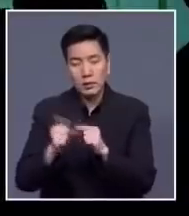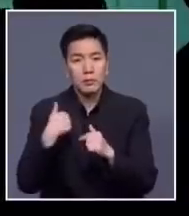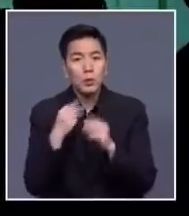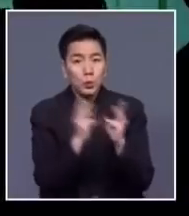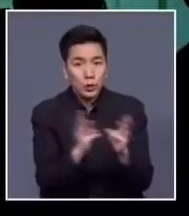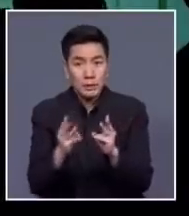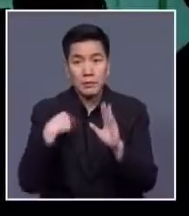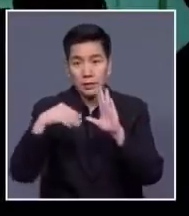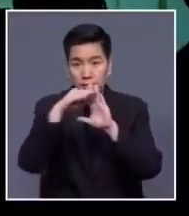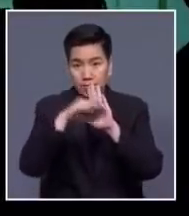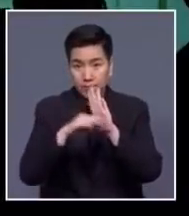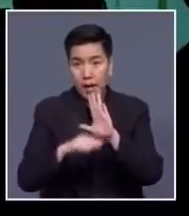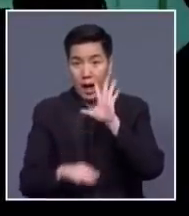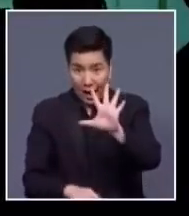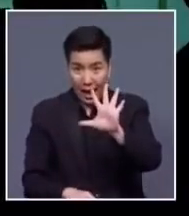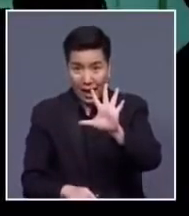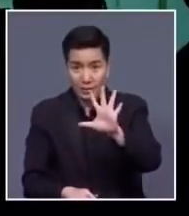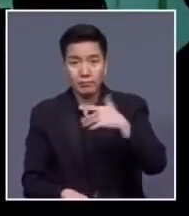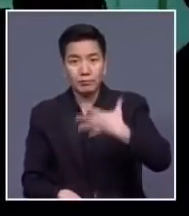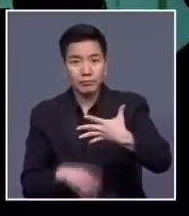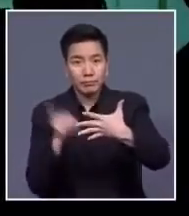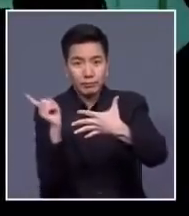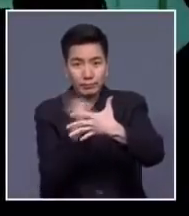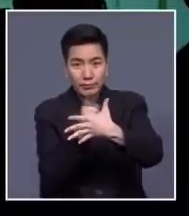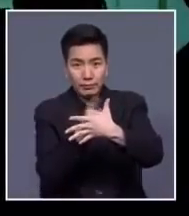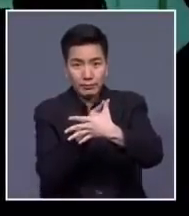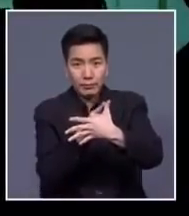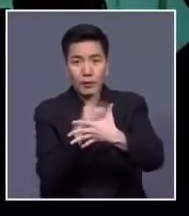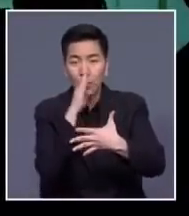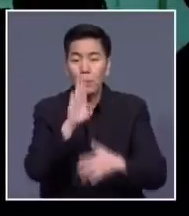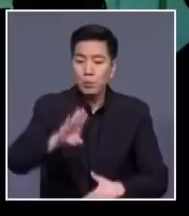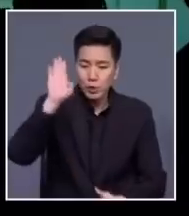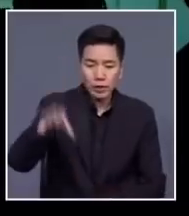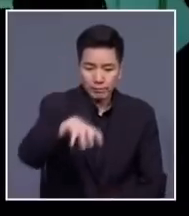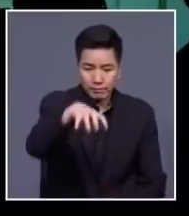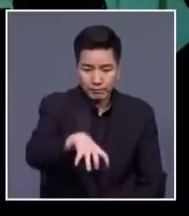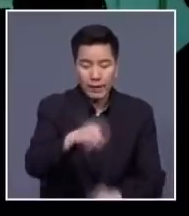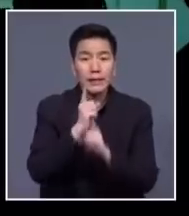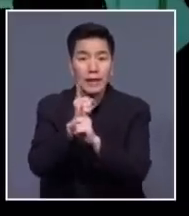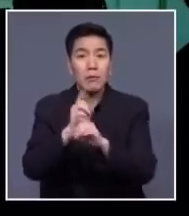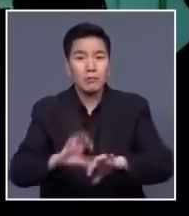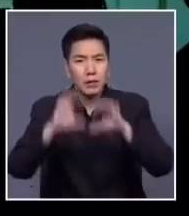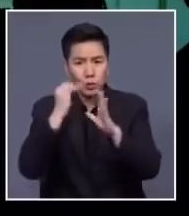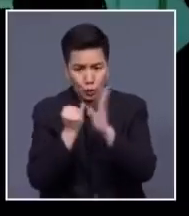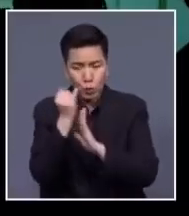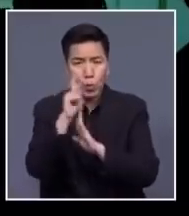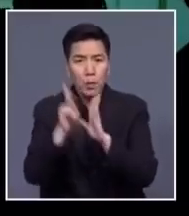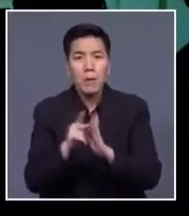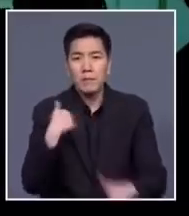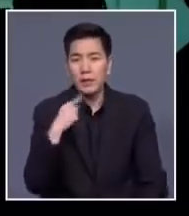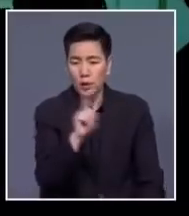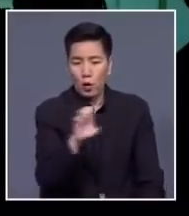ยู่5วิธี ครับ ประการแรกจะต้องกำหนดสถานงานที่ถูกต้องตามกฎหมายเนี่ยซึ่งมีอยู่ประมาณ150บริษัท